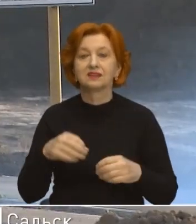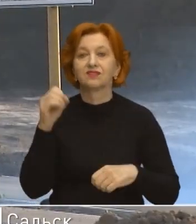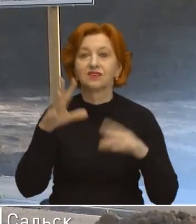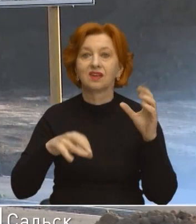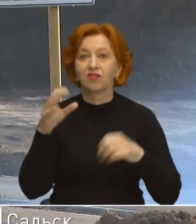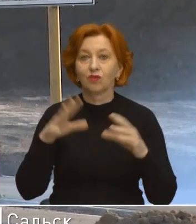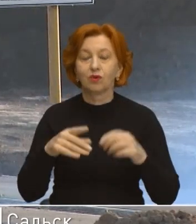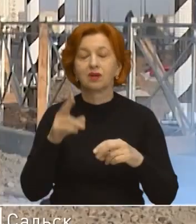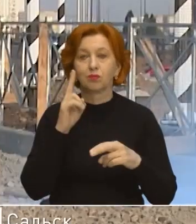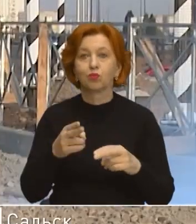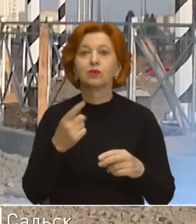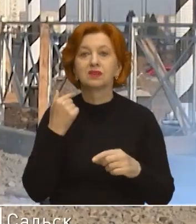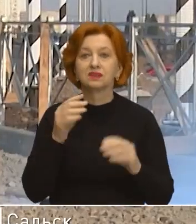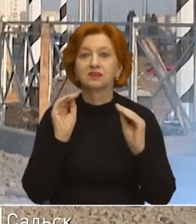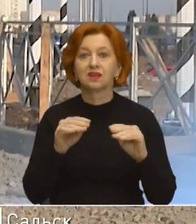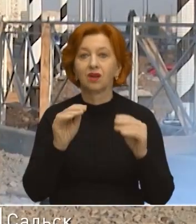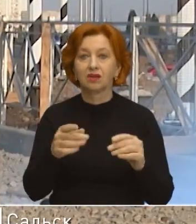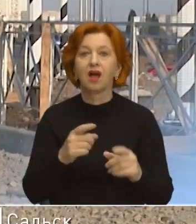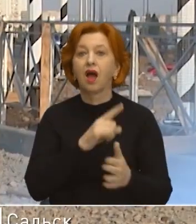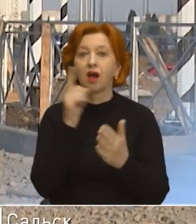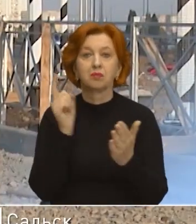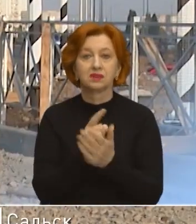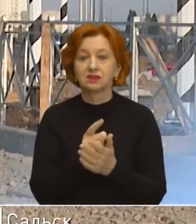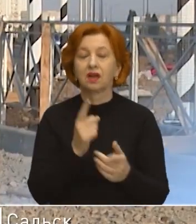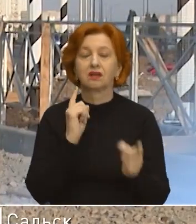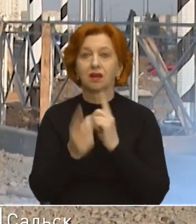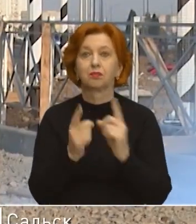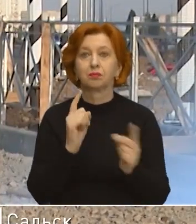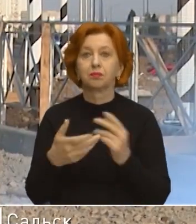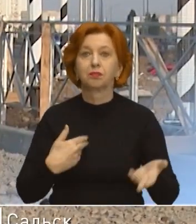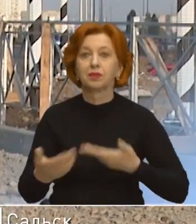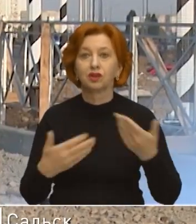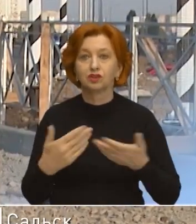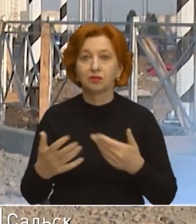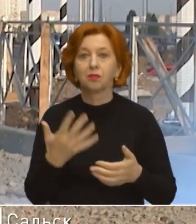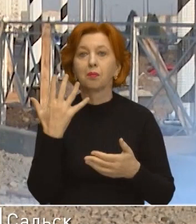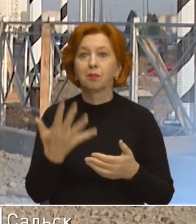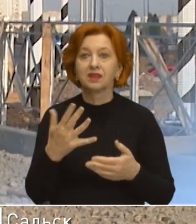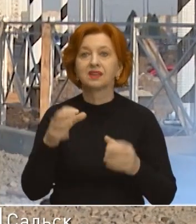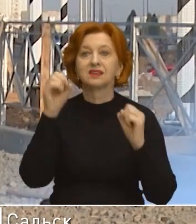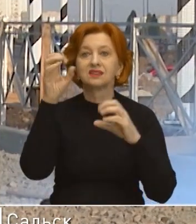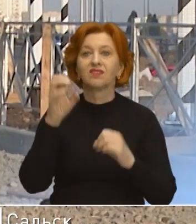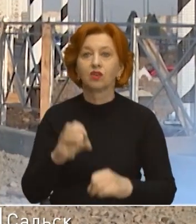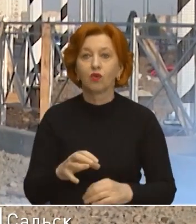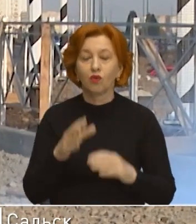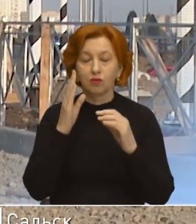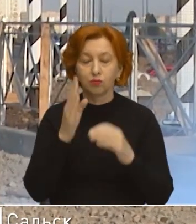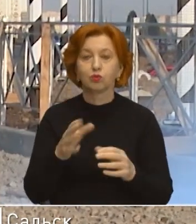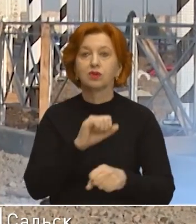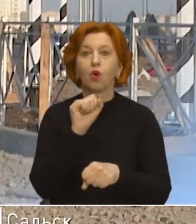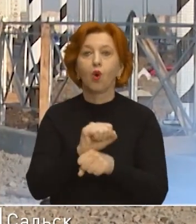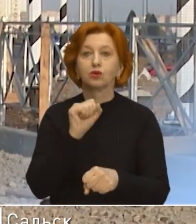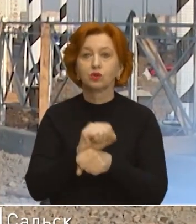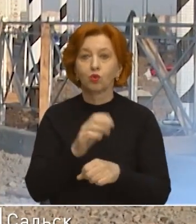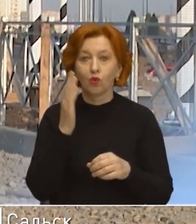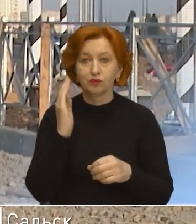и выполнить озеленение. Обязательно пешеходные переходы. Здесь будет установлено порядка 5 светофорных объектов. Остановочные павильоны.